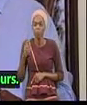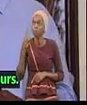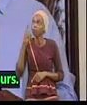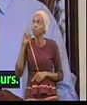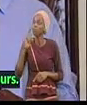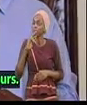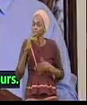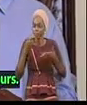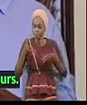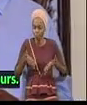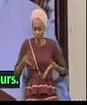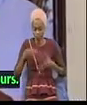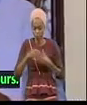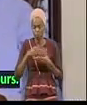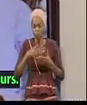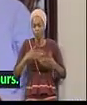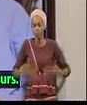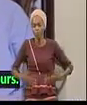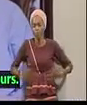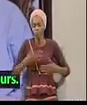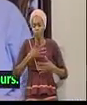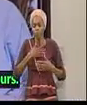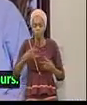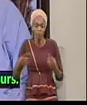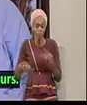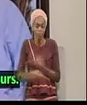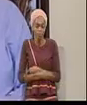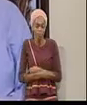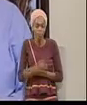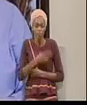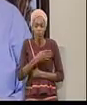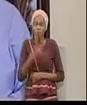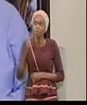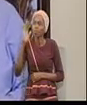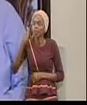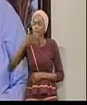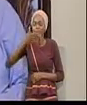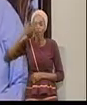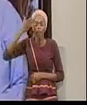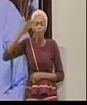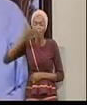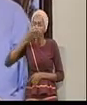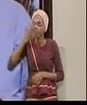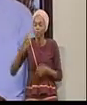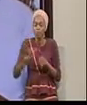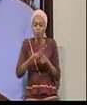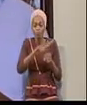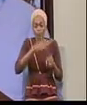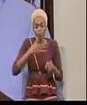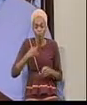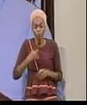غيرك حاضر في حياتي وأيامي وملينا